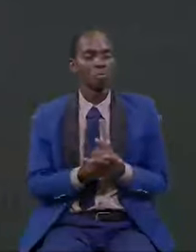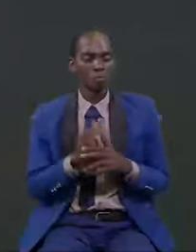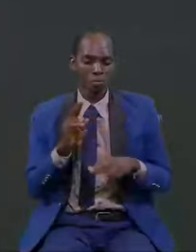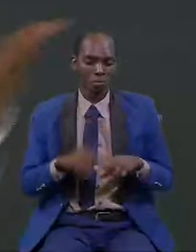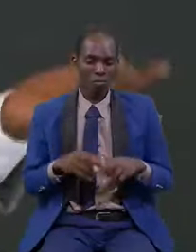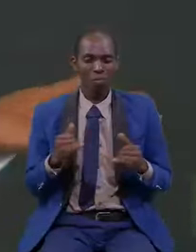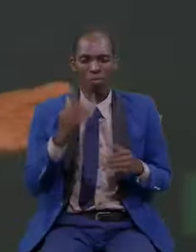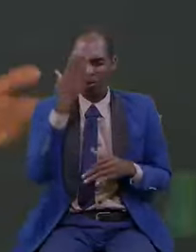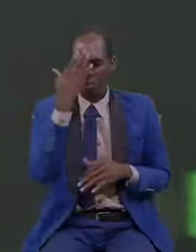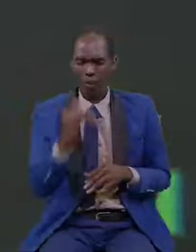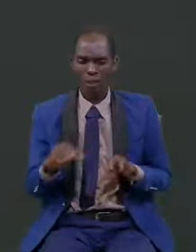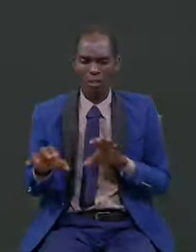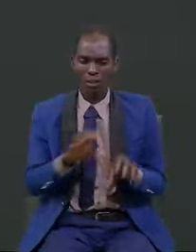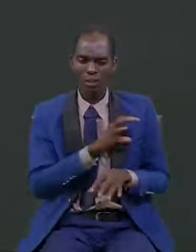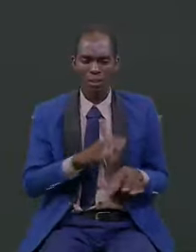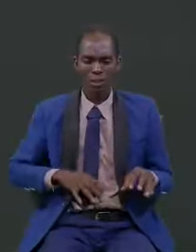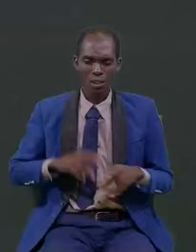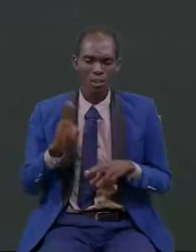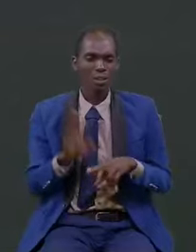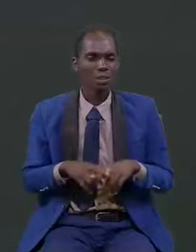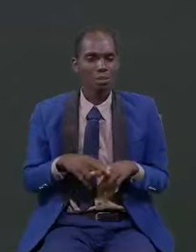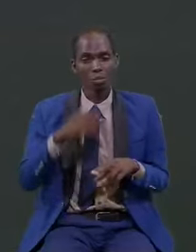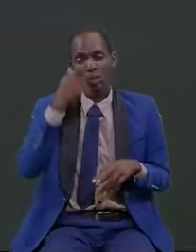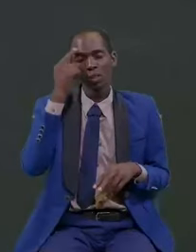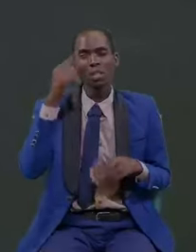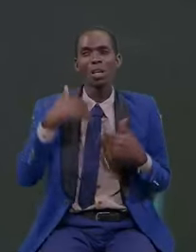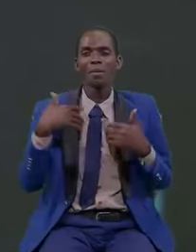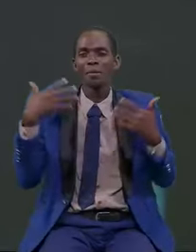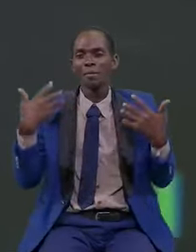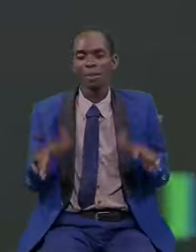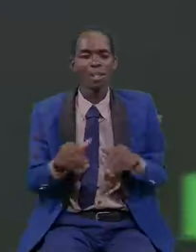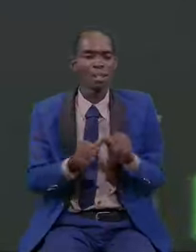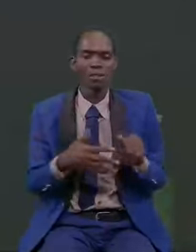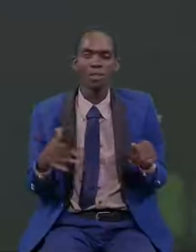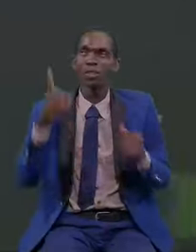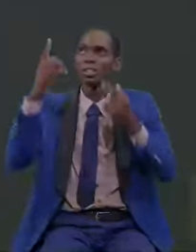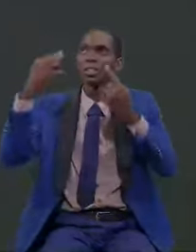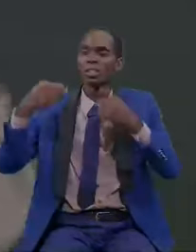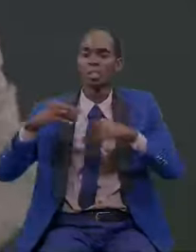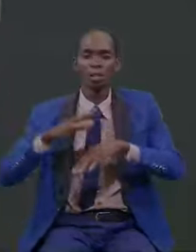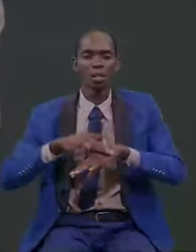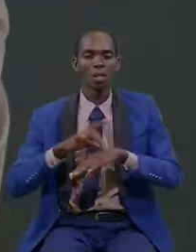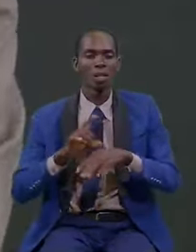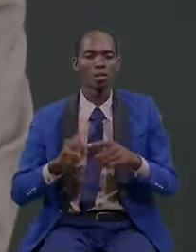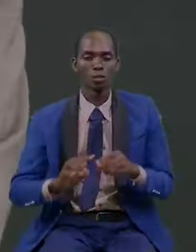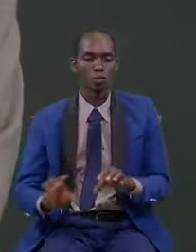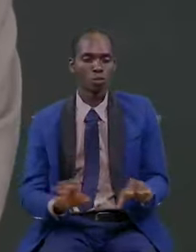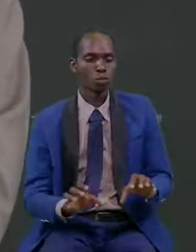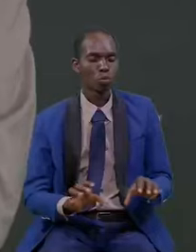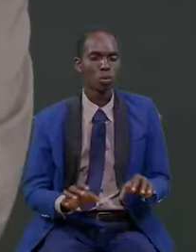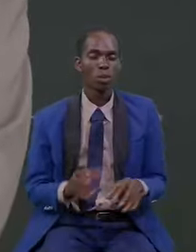Il s'est assis. Pourquoi s'est-il assis? Parce qu'il a tout accompli. Il a accompli tout ce qu'il est venu